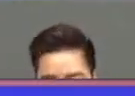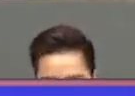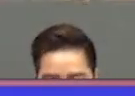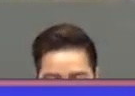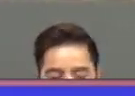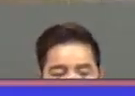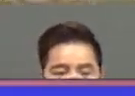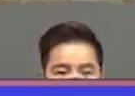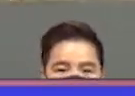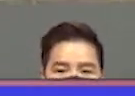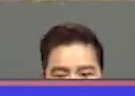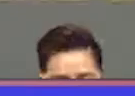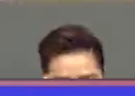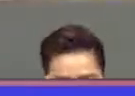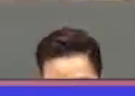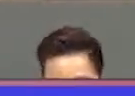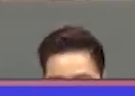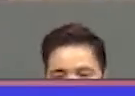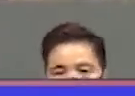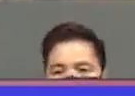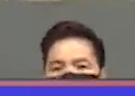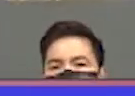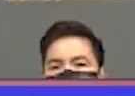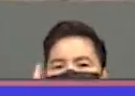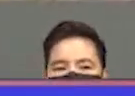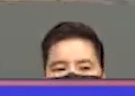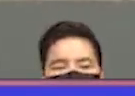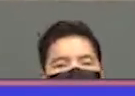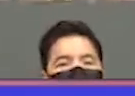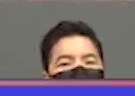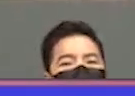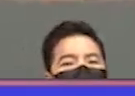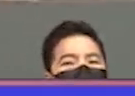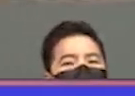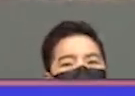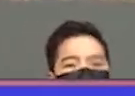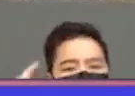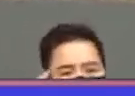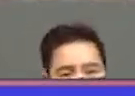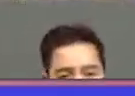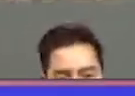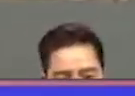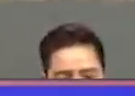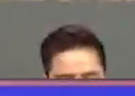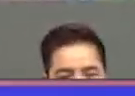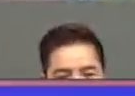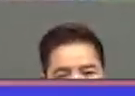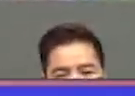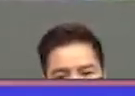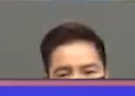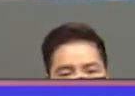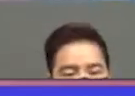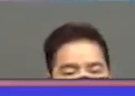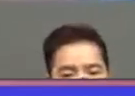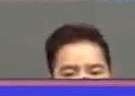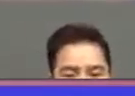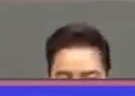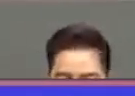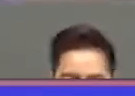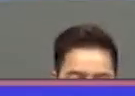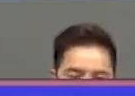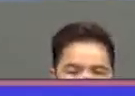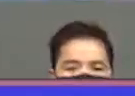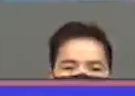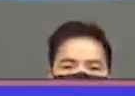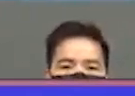อนนี้ก็คือส่งออกผลไม้ทั้งทุเรียนและผลไม้อื่นของไทยไปได้ตามปกติทางด่านโมฮันน